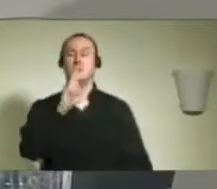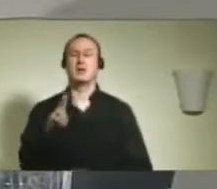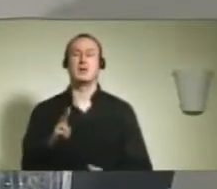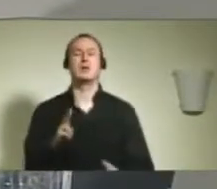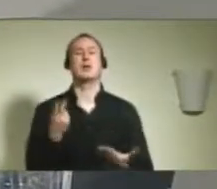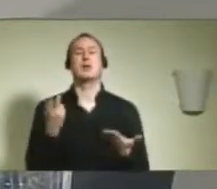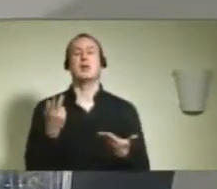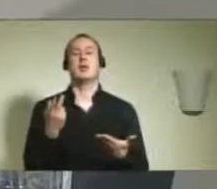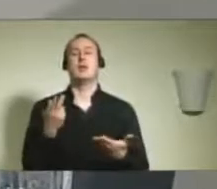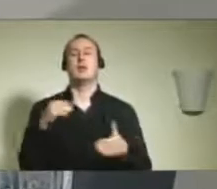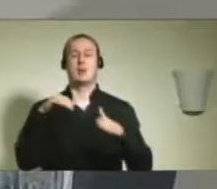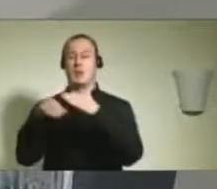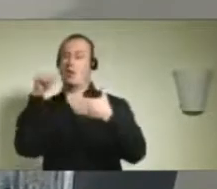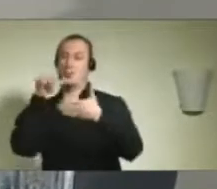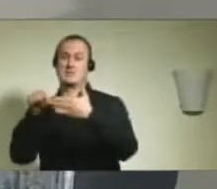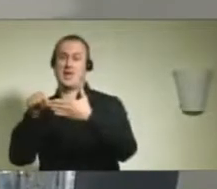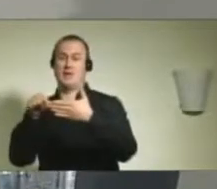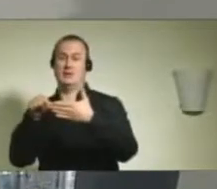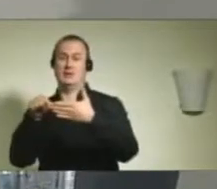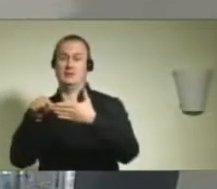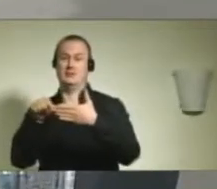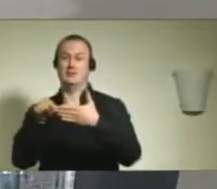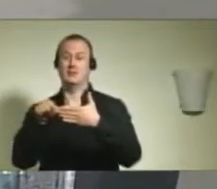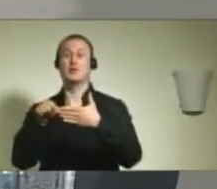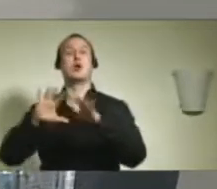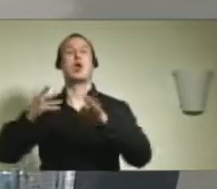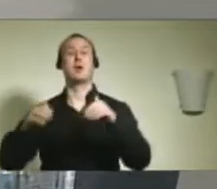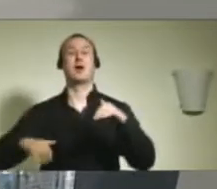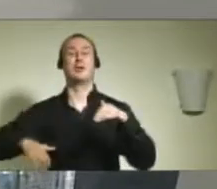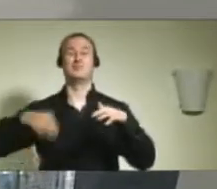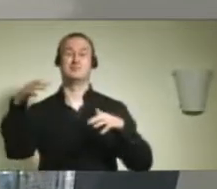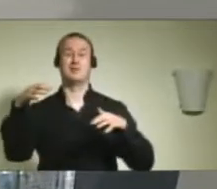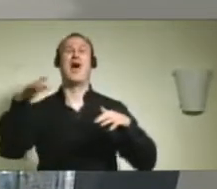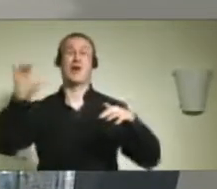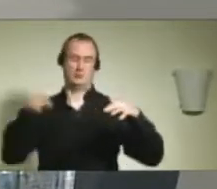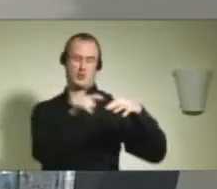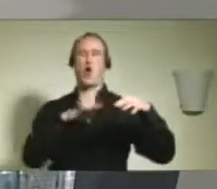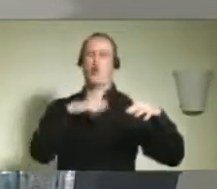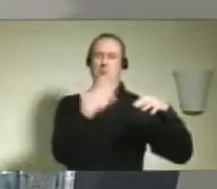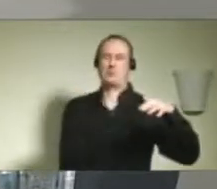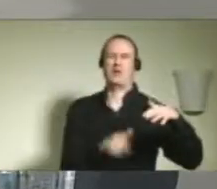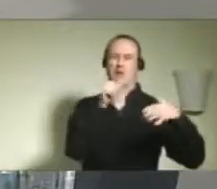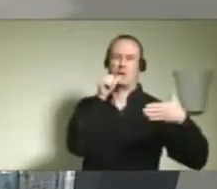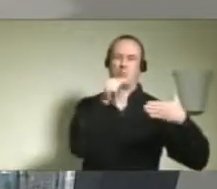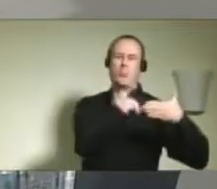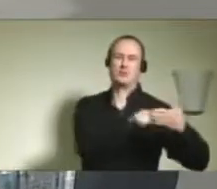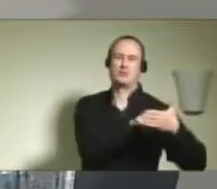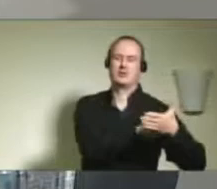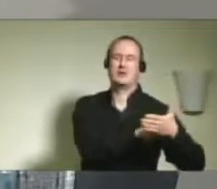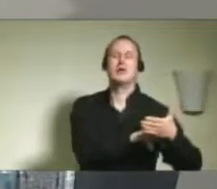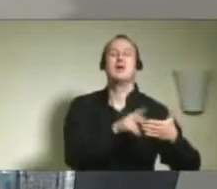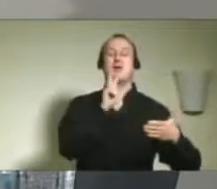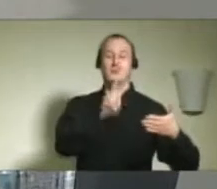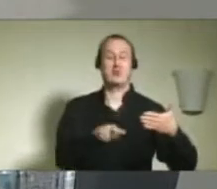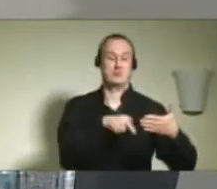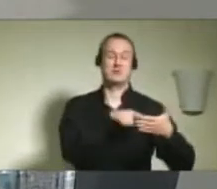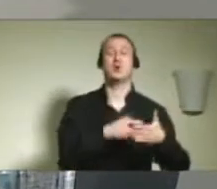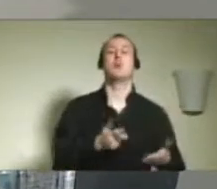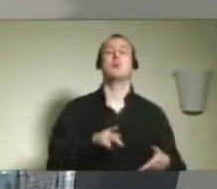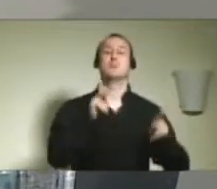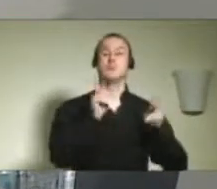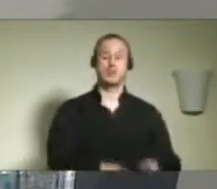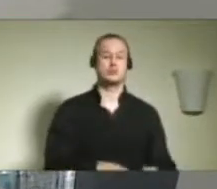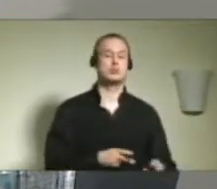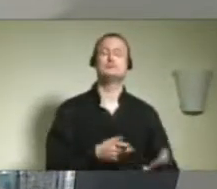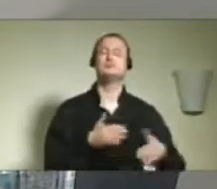ce qui s'est passé, c'est qu'on on a transféré du personnel qui était à l'origine des guichetiers, qui faisait des